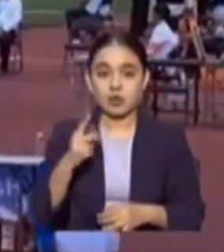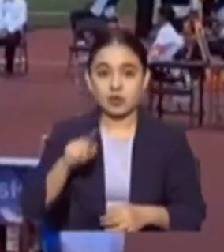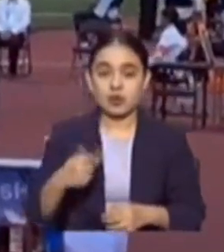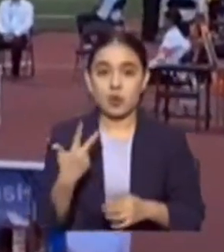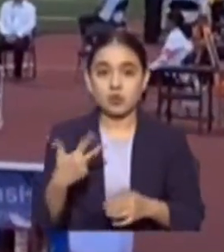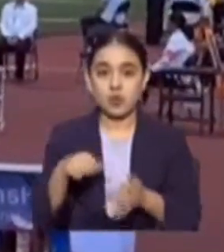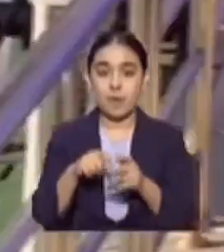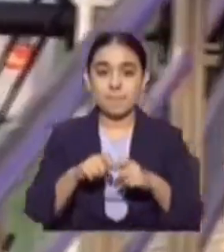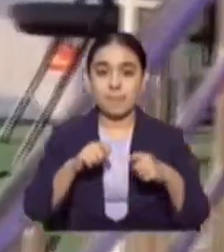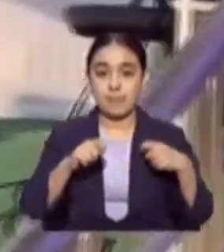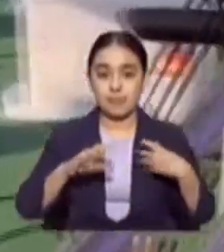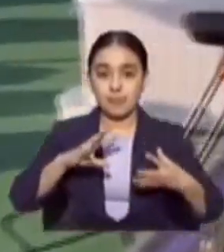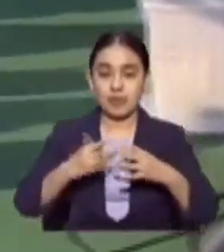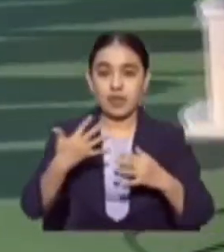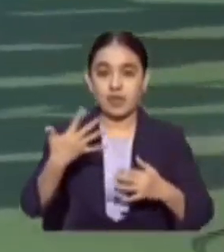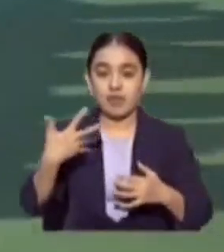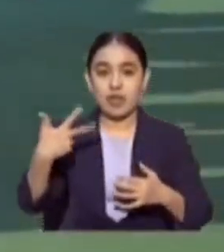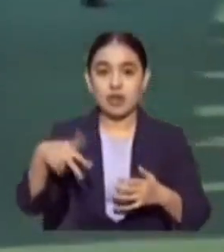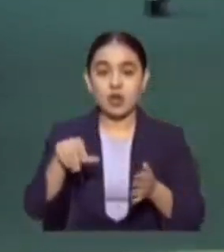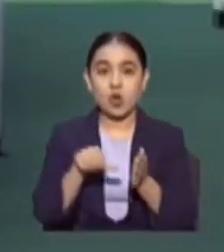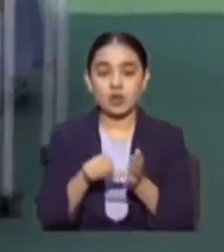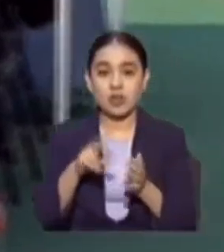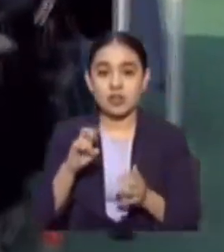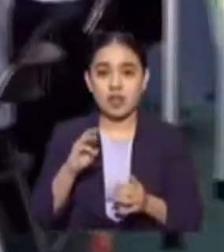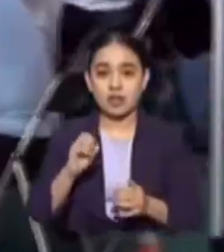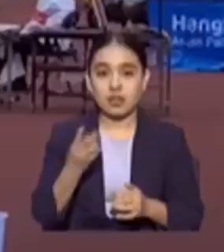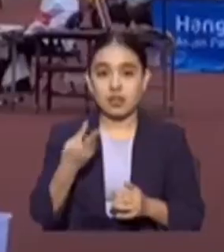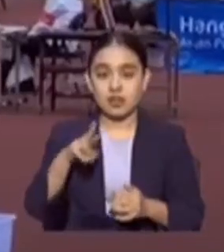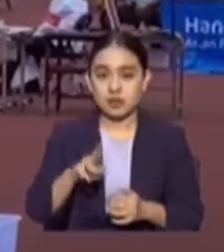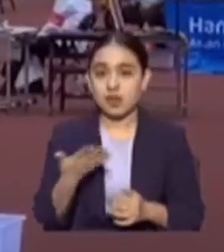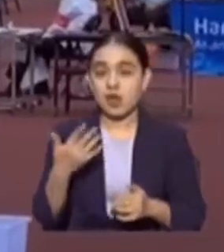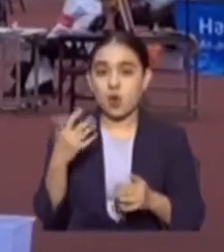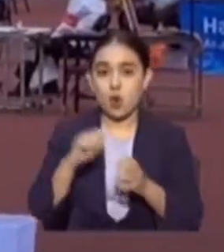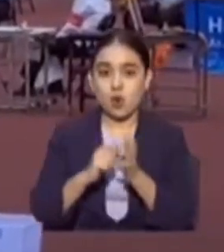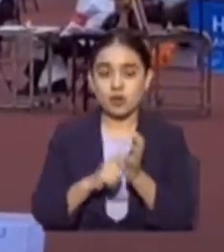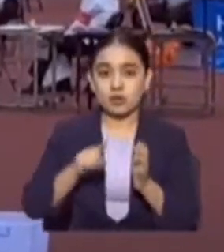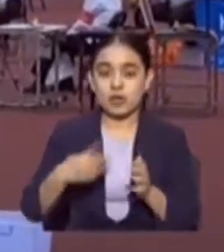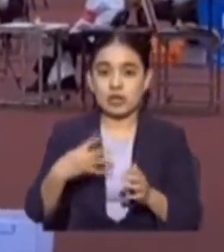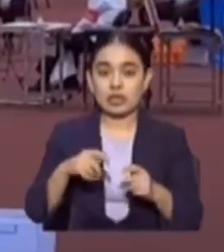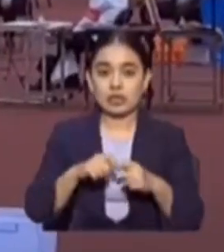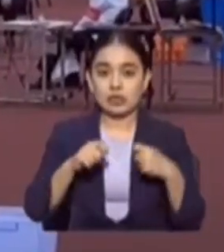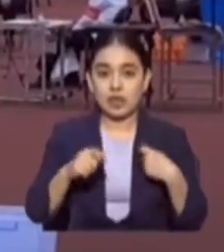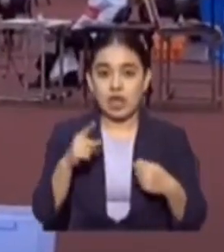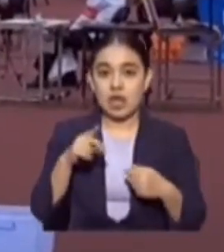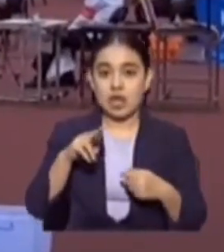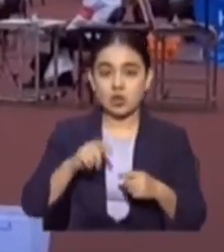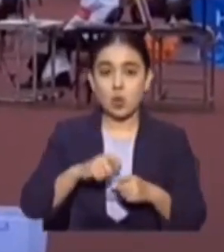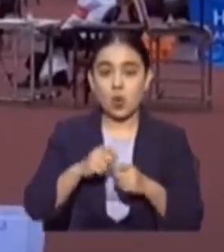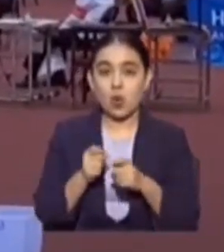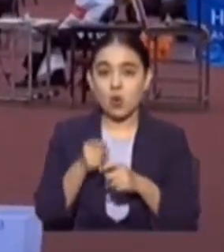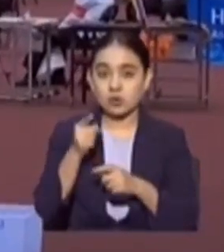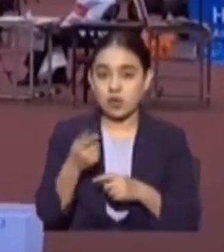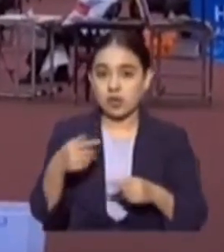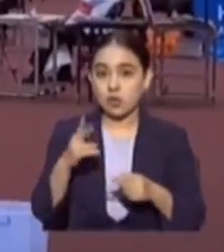43.136 metr natija bilan, F56 klassida Natalya Simyonova 17.140 metr va yadro uloqtirishda